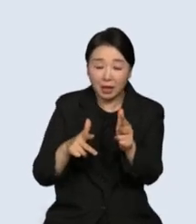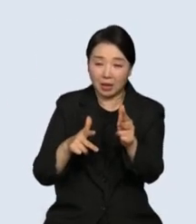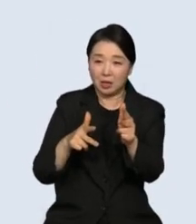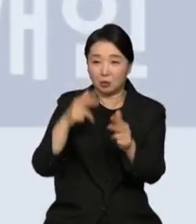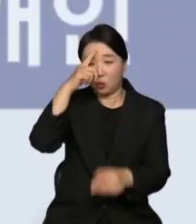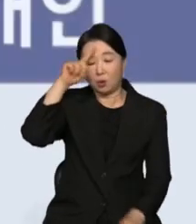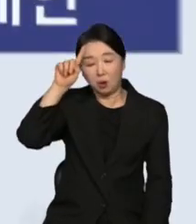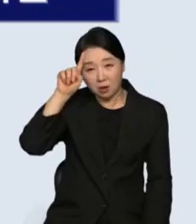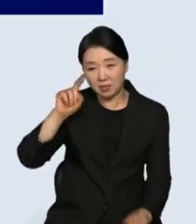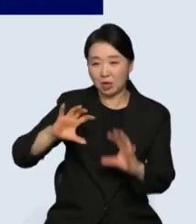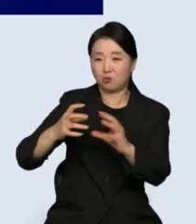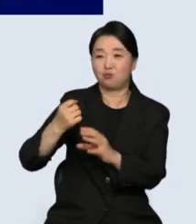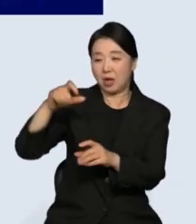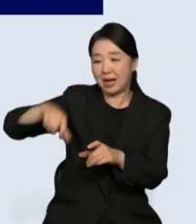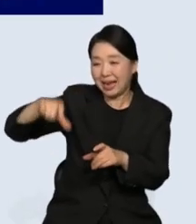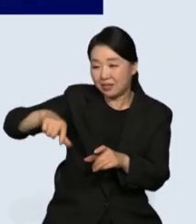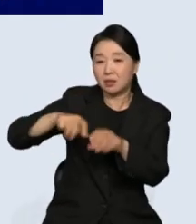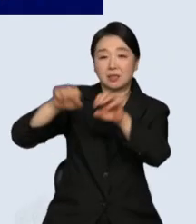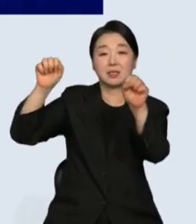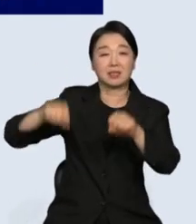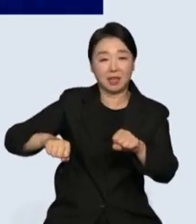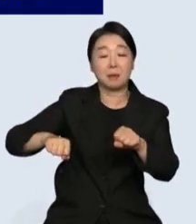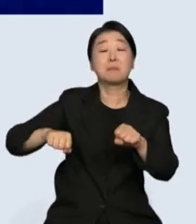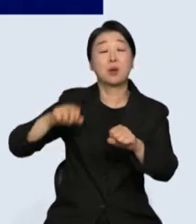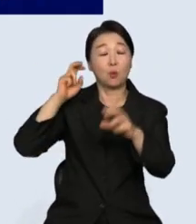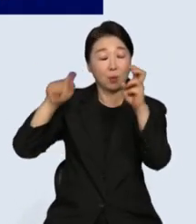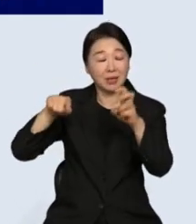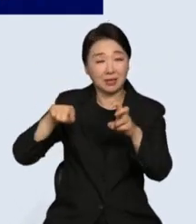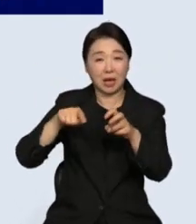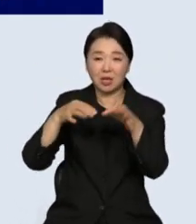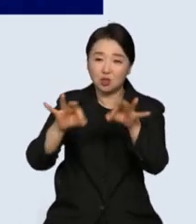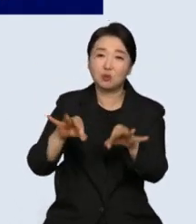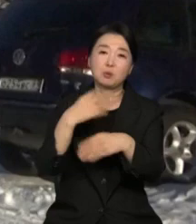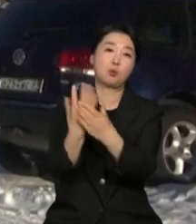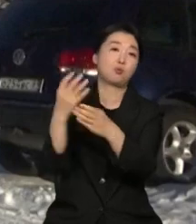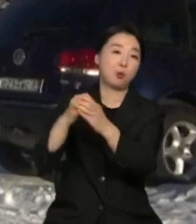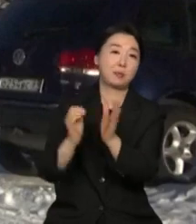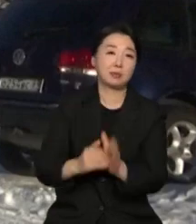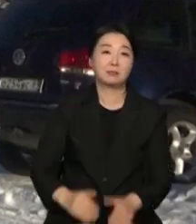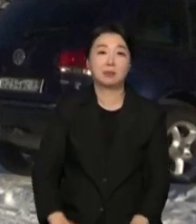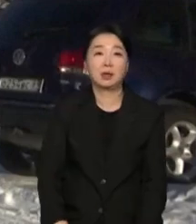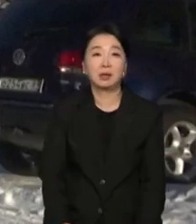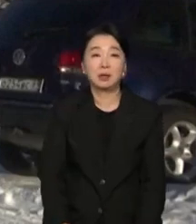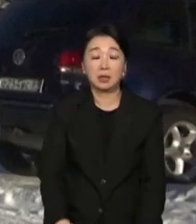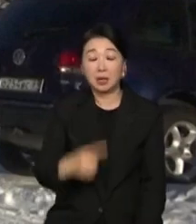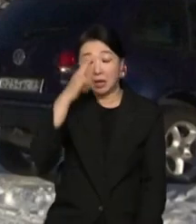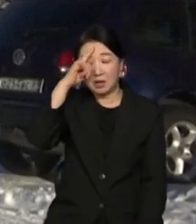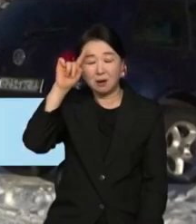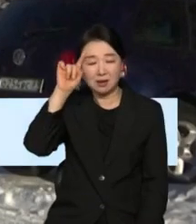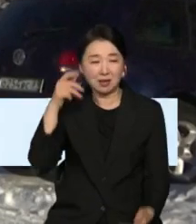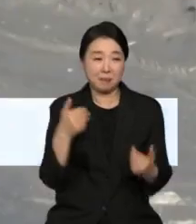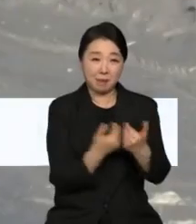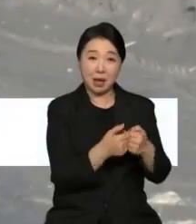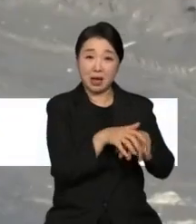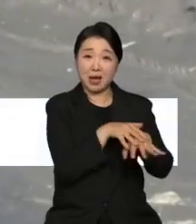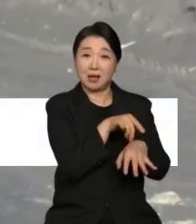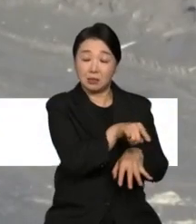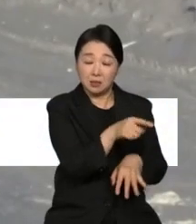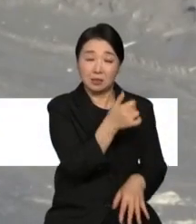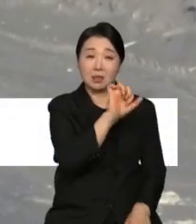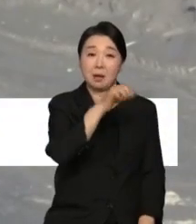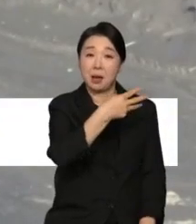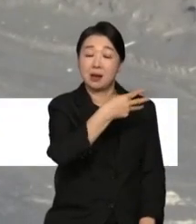카드 결제 시스템인 미르 운용사 등 금융기관이 주 대상입니다. 러시아 반체제 인사 알렉세이